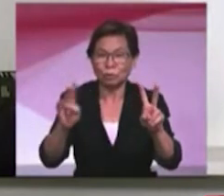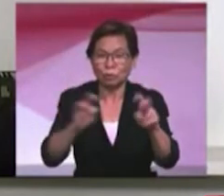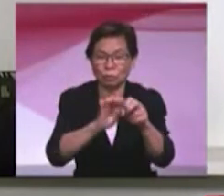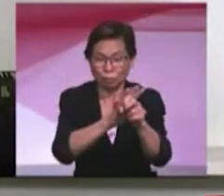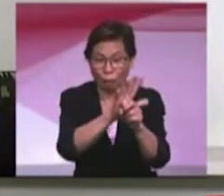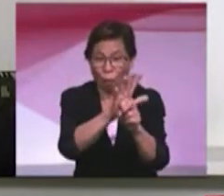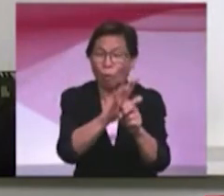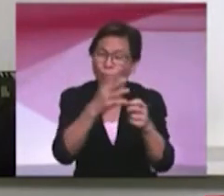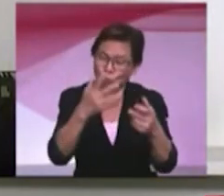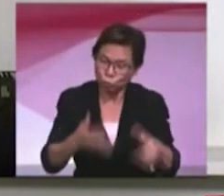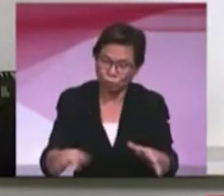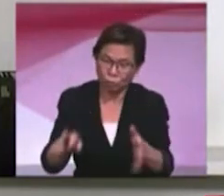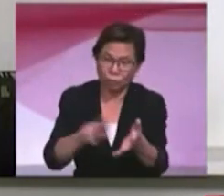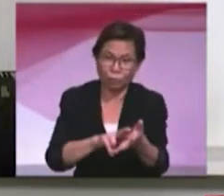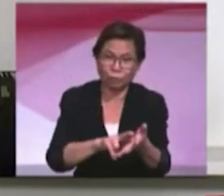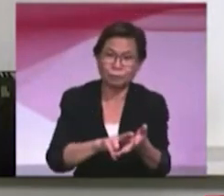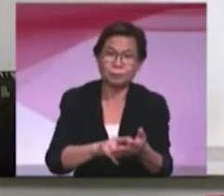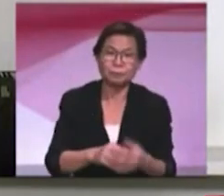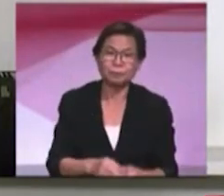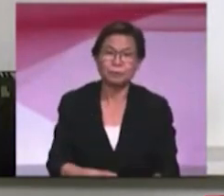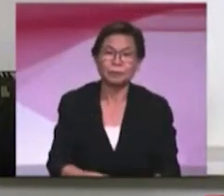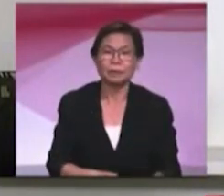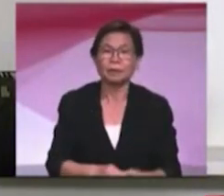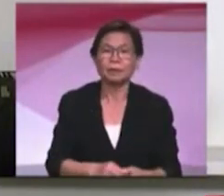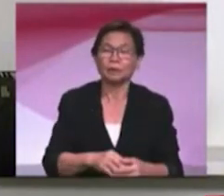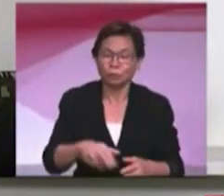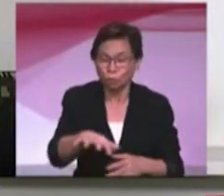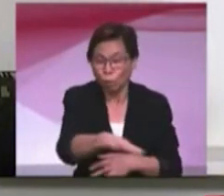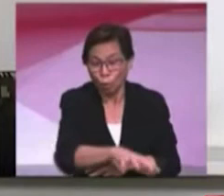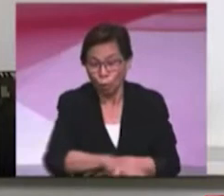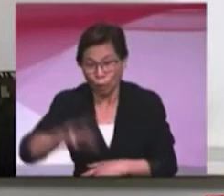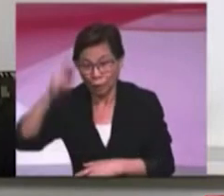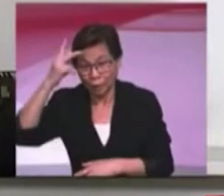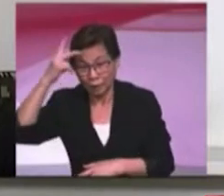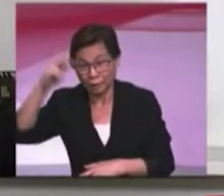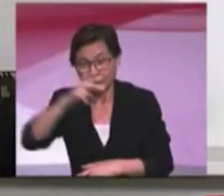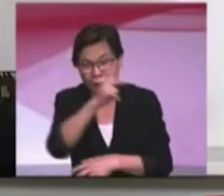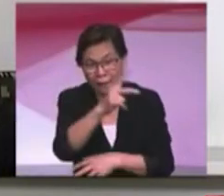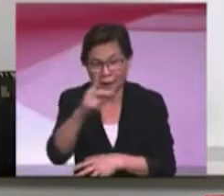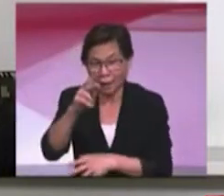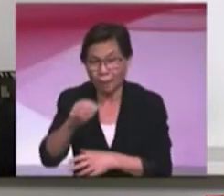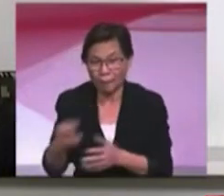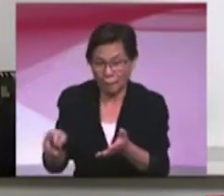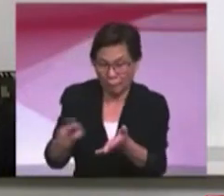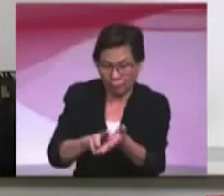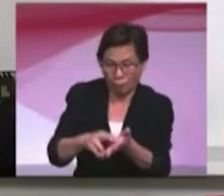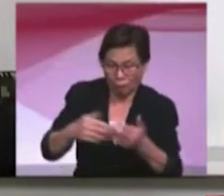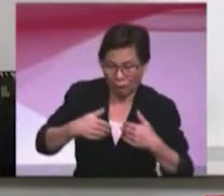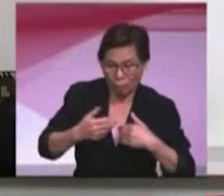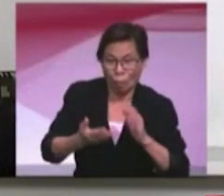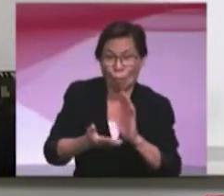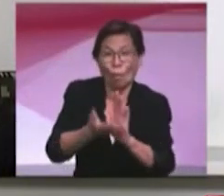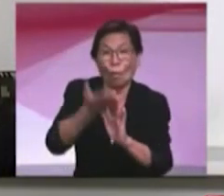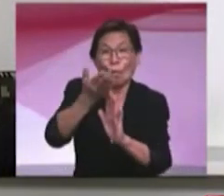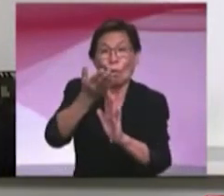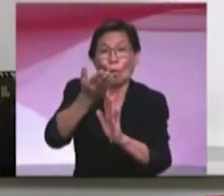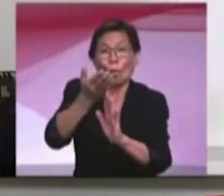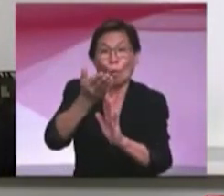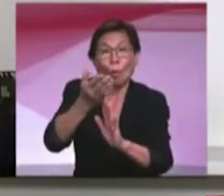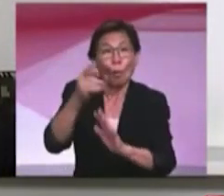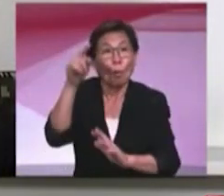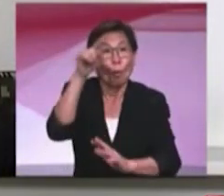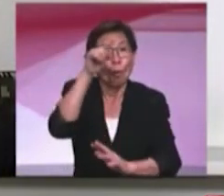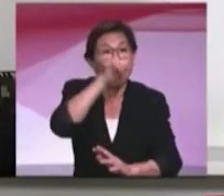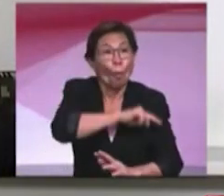2,387 kes COVID positif telah direkodkan di seluruh Kelantan. KKM melaporkan terdapat peningkatan